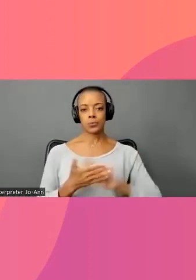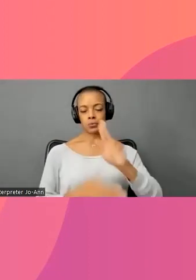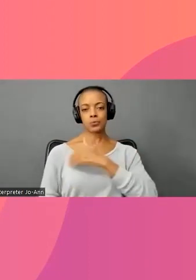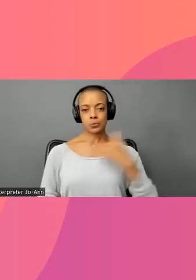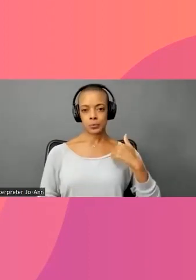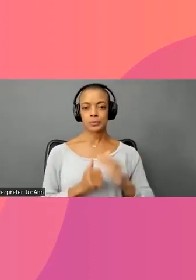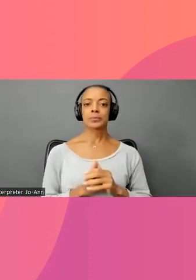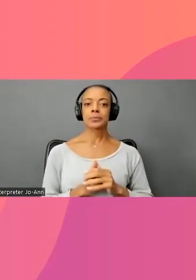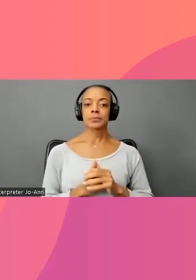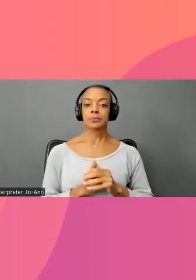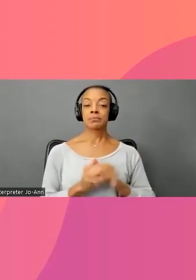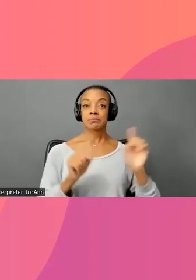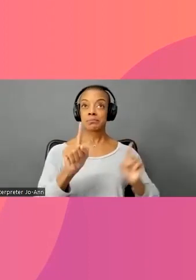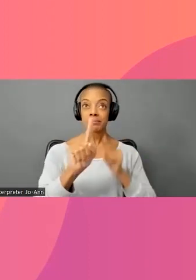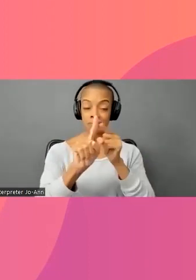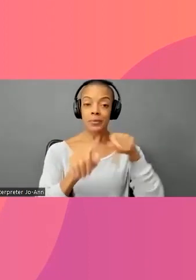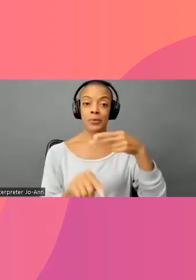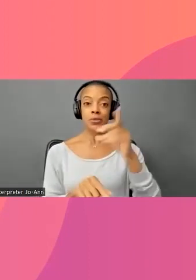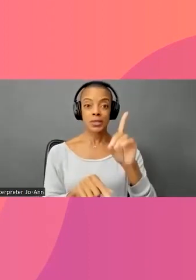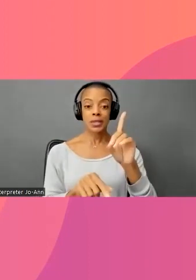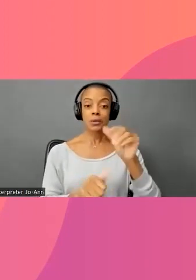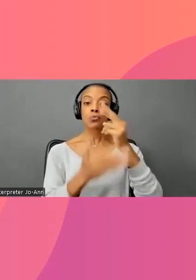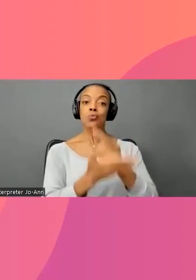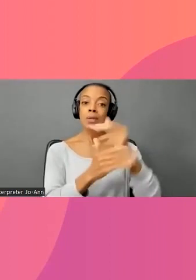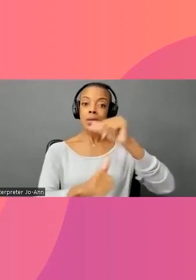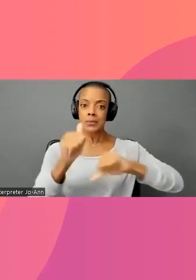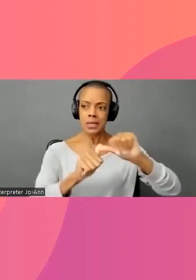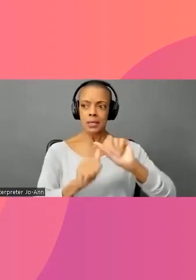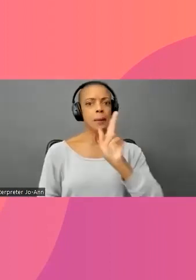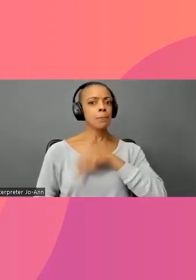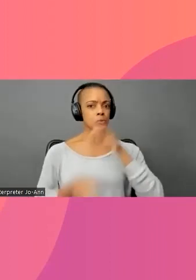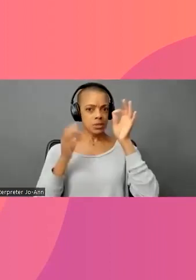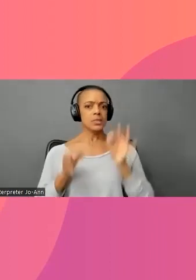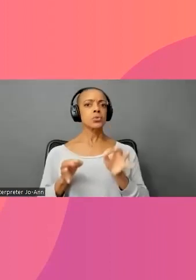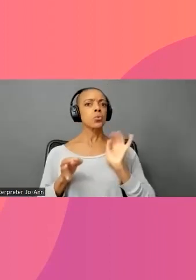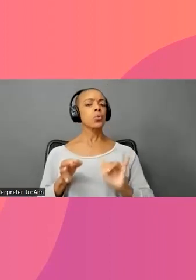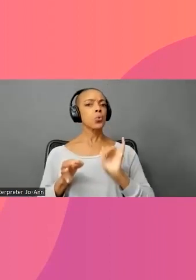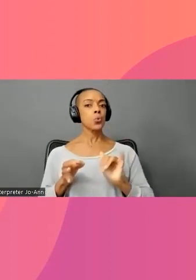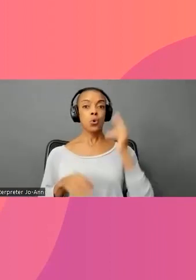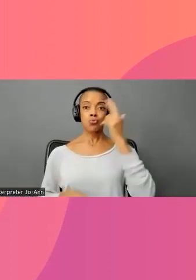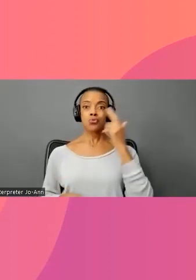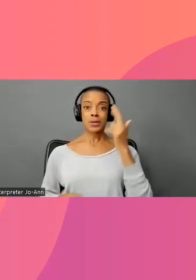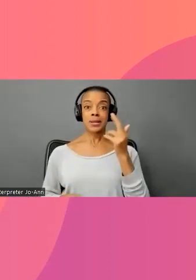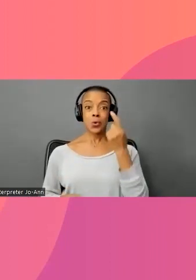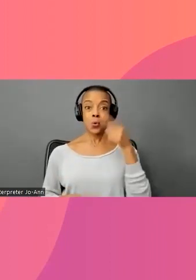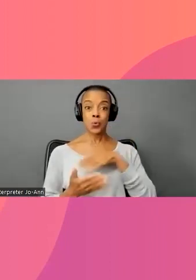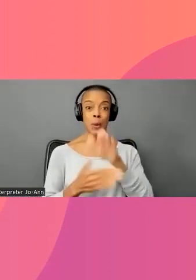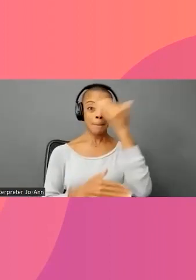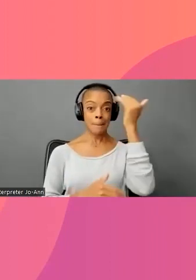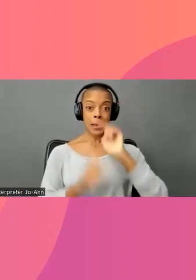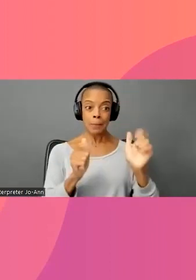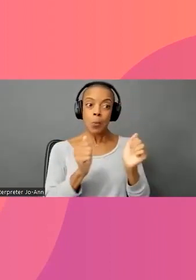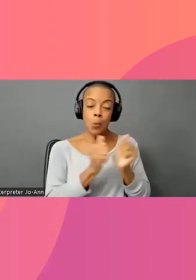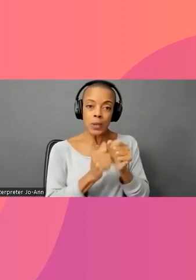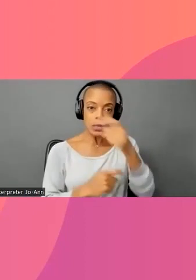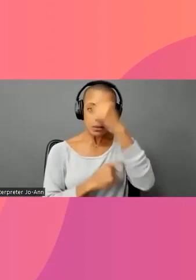recherche sur les lésions cérébrales acquises. Pour moi, poursuivre un doctorat dans les sciences de la réadaptation est une décision personnelle quand j'ai réalisé que